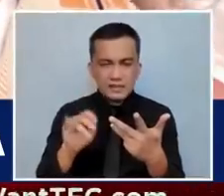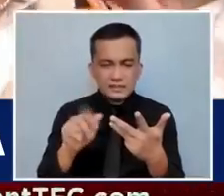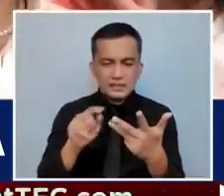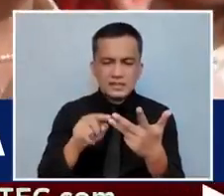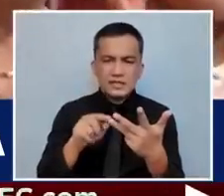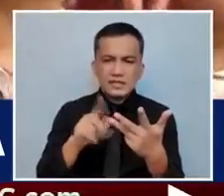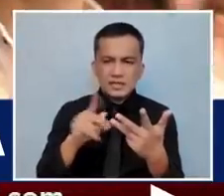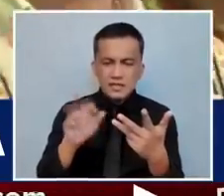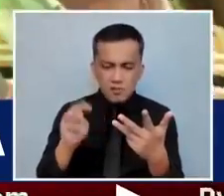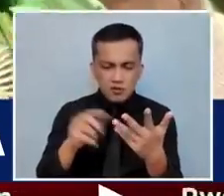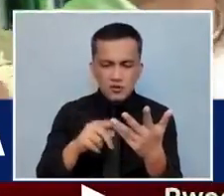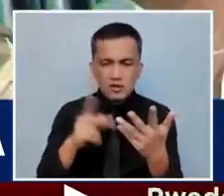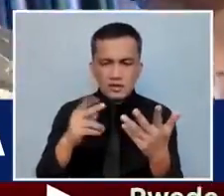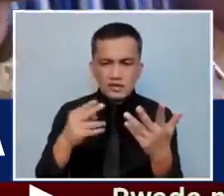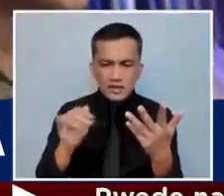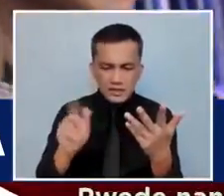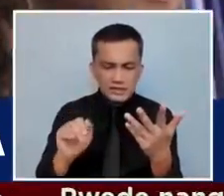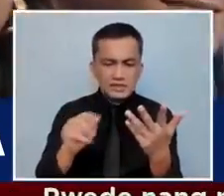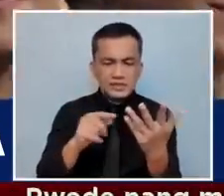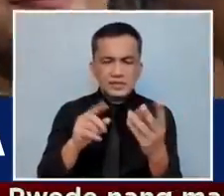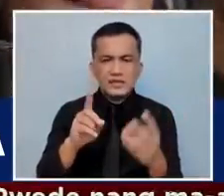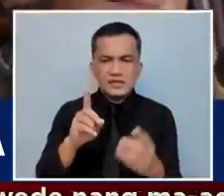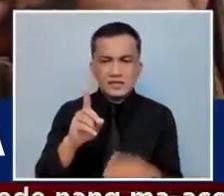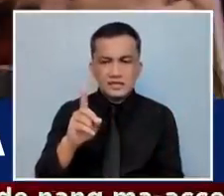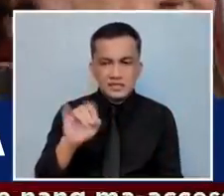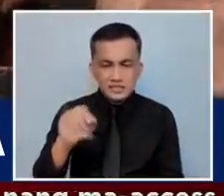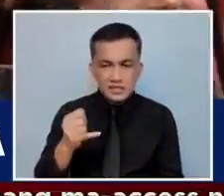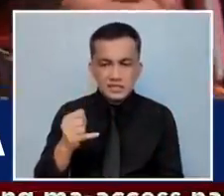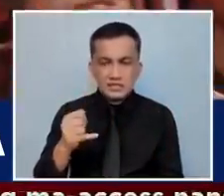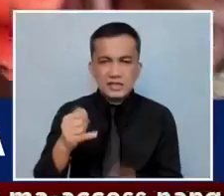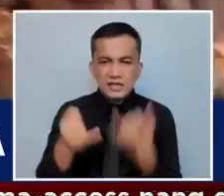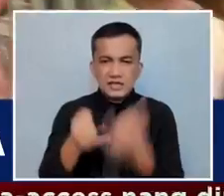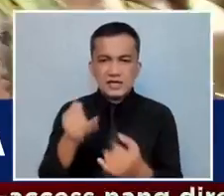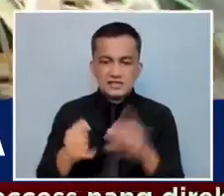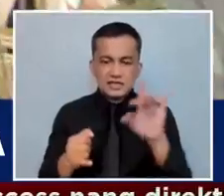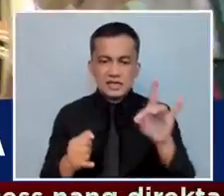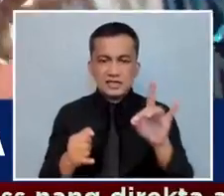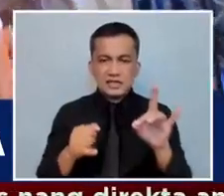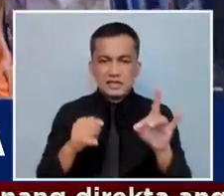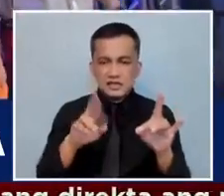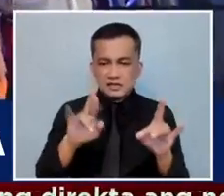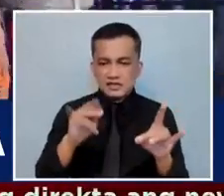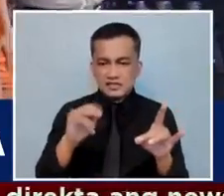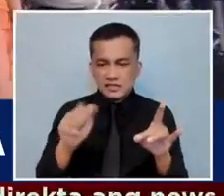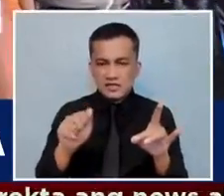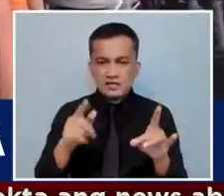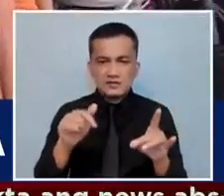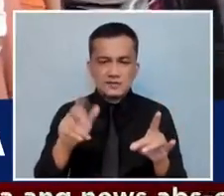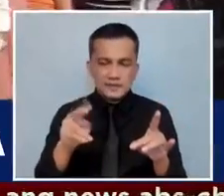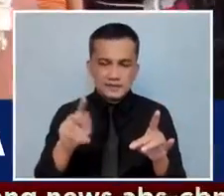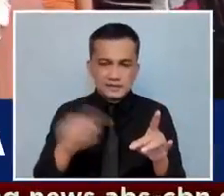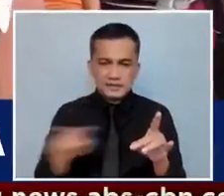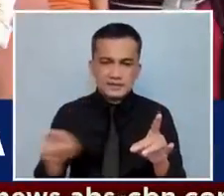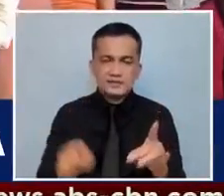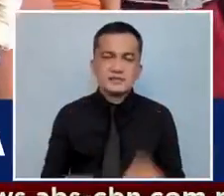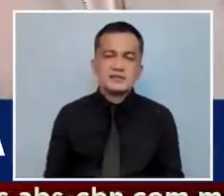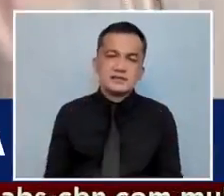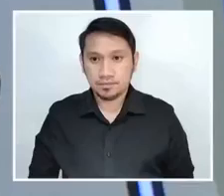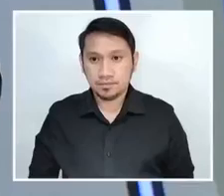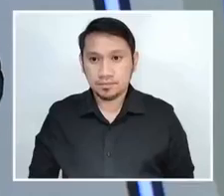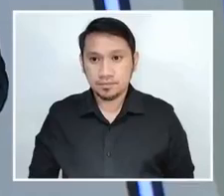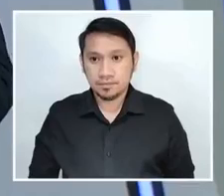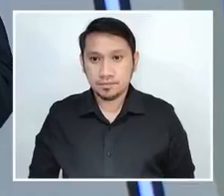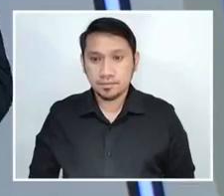Kais, PJ Fabia, Ricey Avila, at Trisha Gomez. Gino Krishnan, ABS-CBN